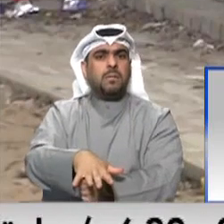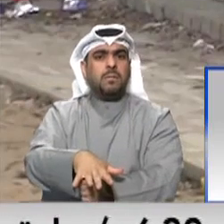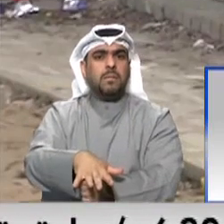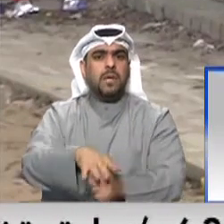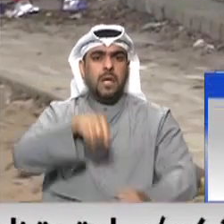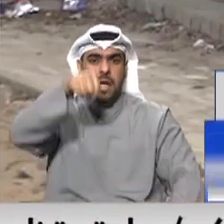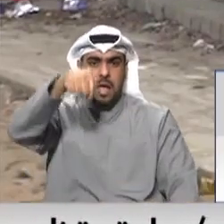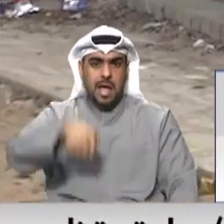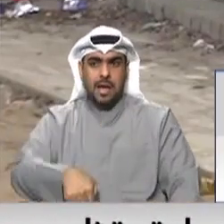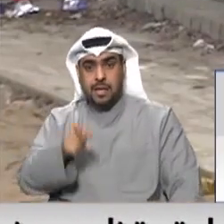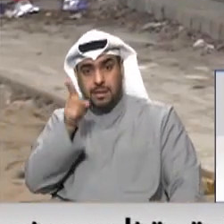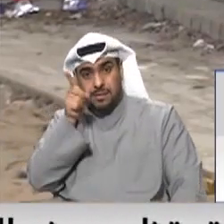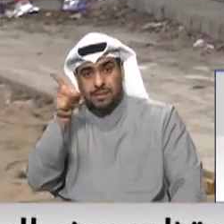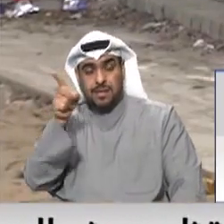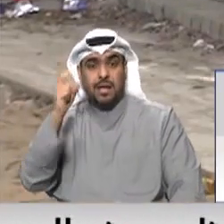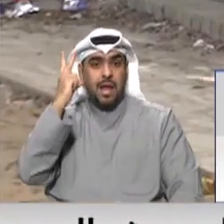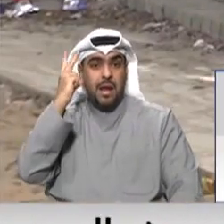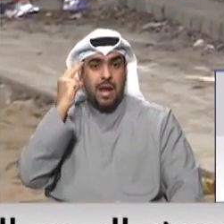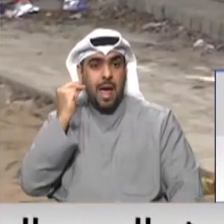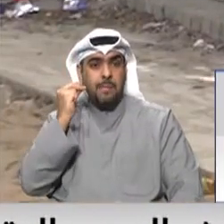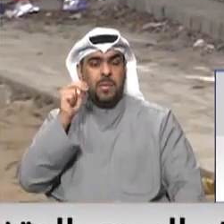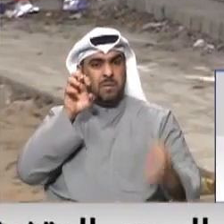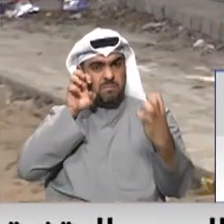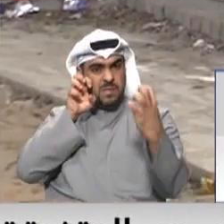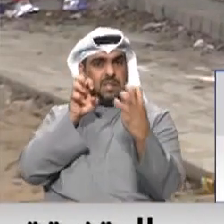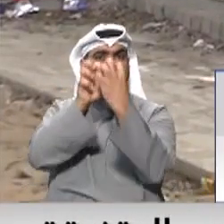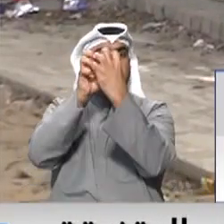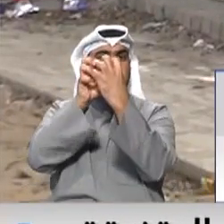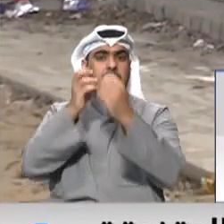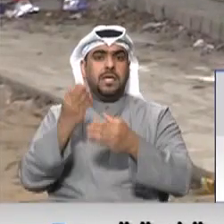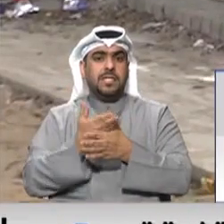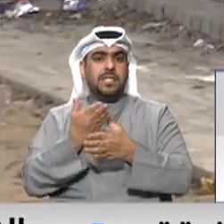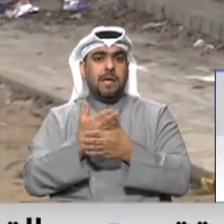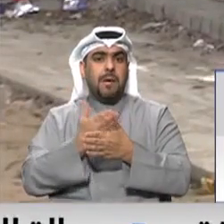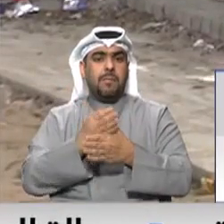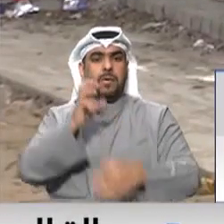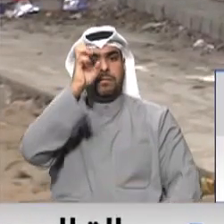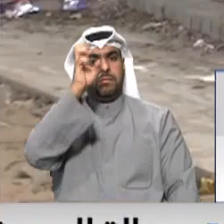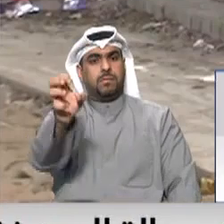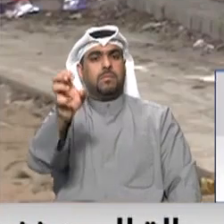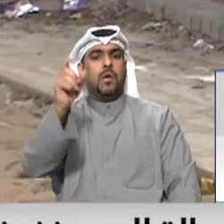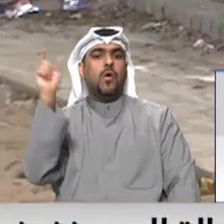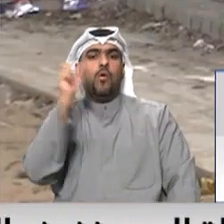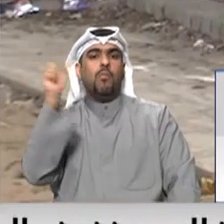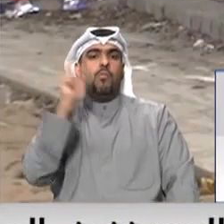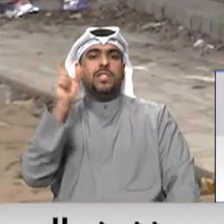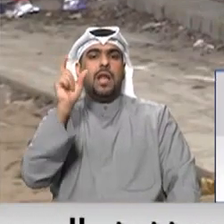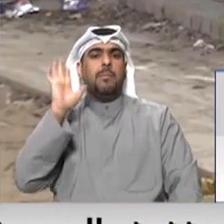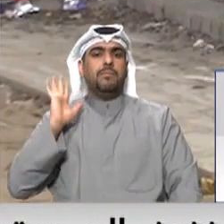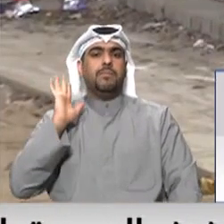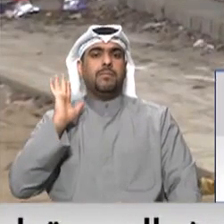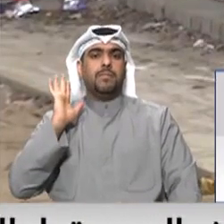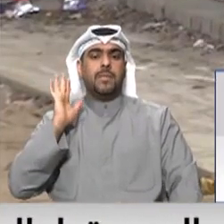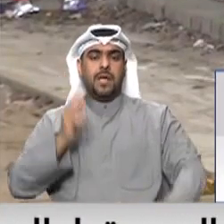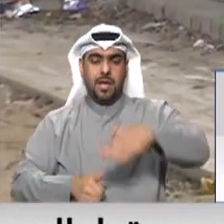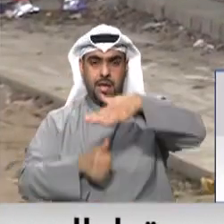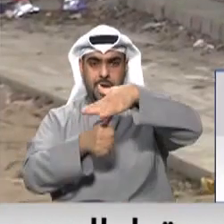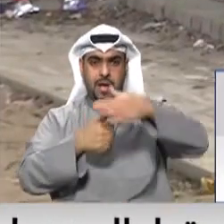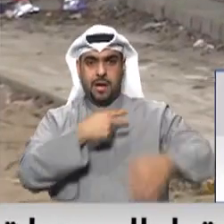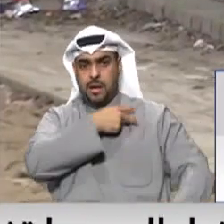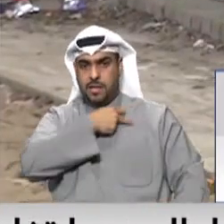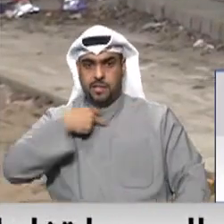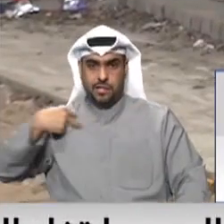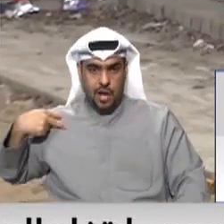الصراع تنفيذا للمشروع الصهيوني وإرضاء لتوجهات بن غفير وسموتريتش، وحتى يستطيع نتنياهو أن يخرج من